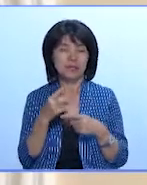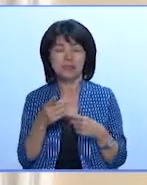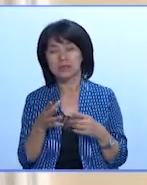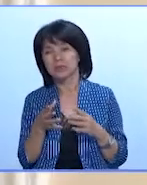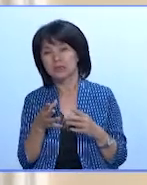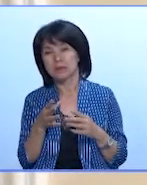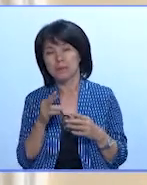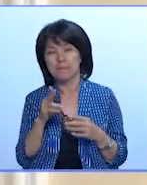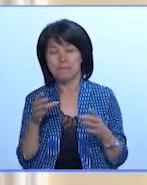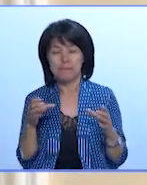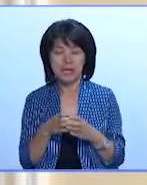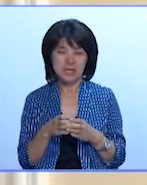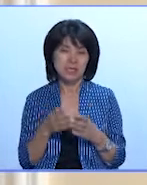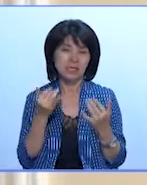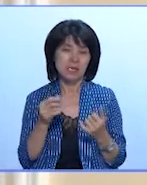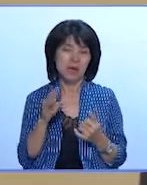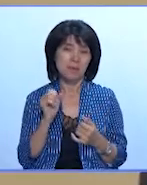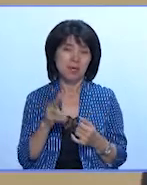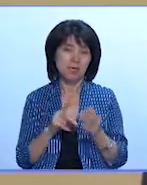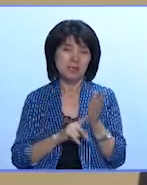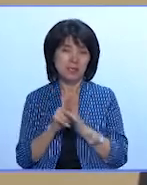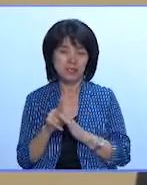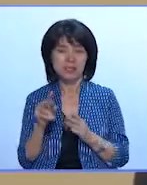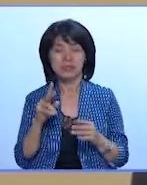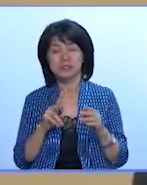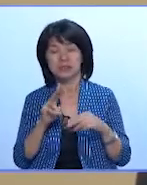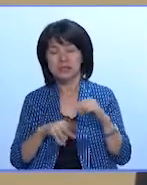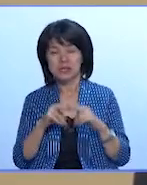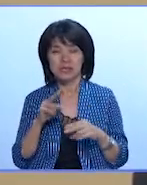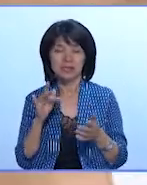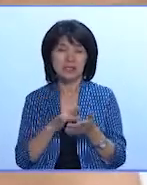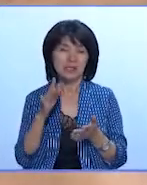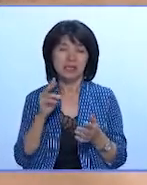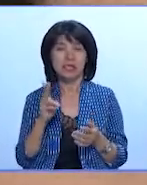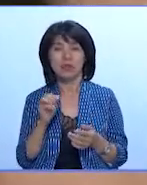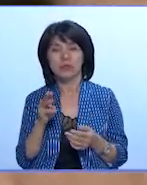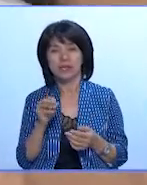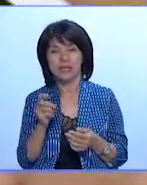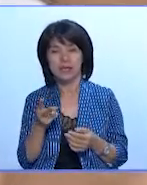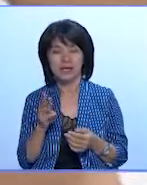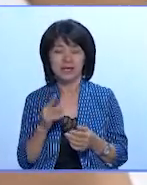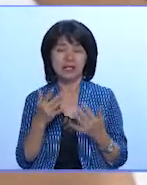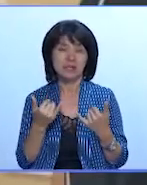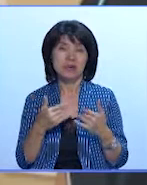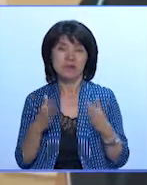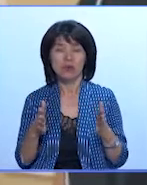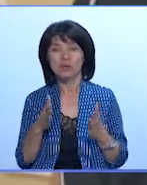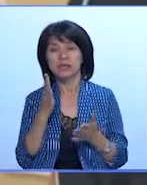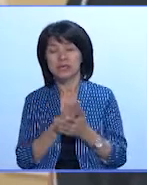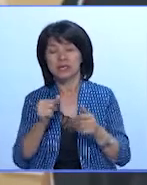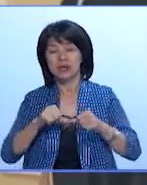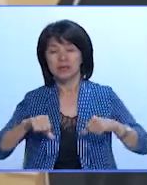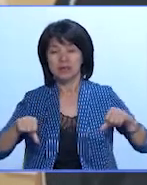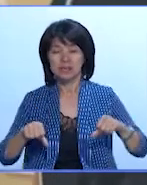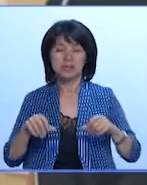приемные партии и уже в апреле здесь начали строительство центральной котельной ход работ на контроле у депутатов фракции и комиссии партийного